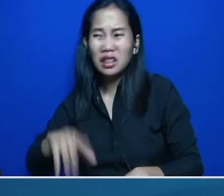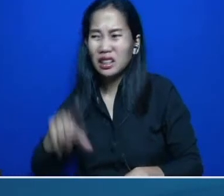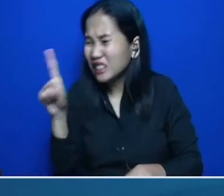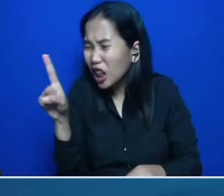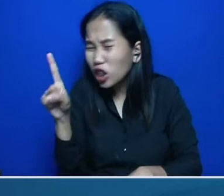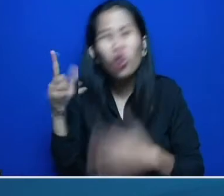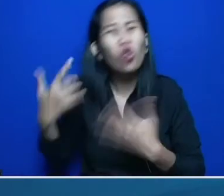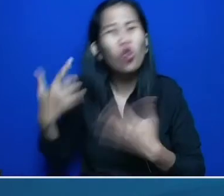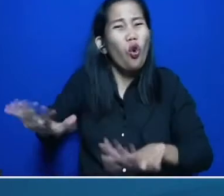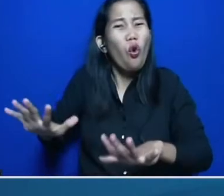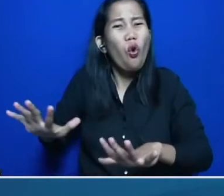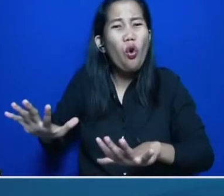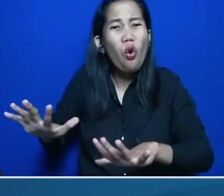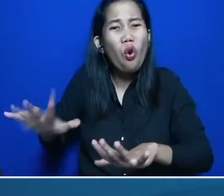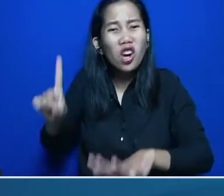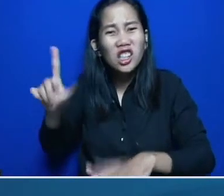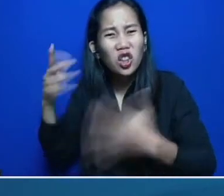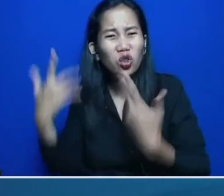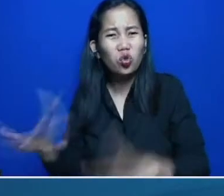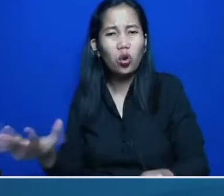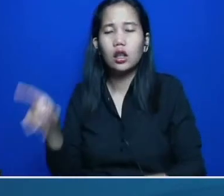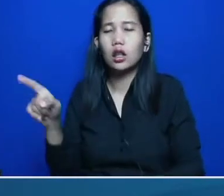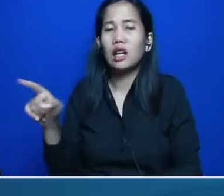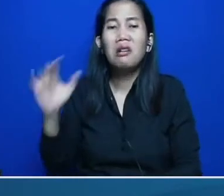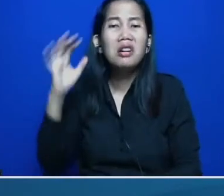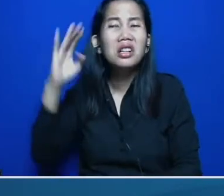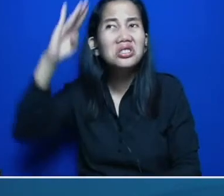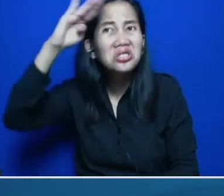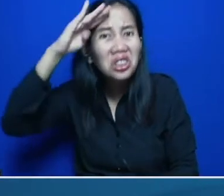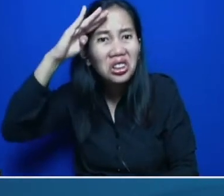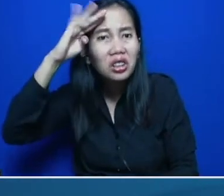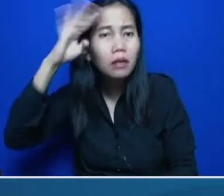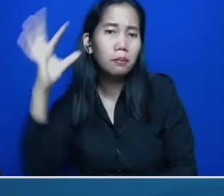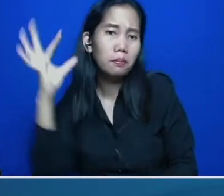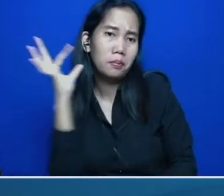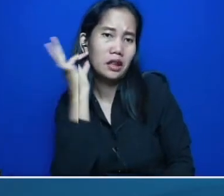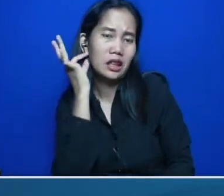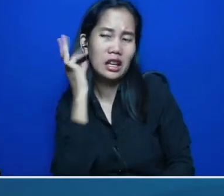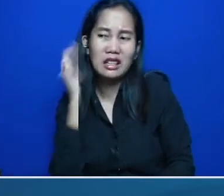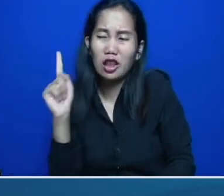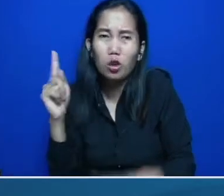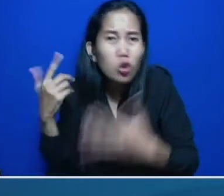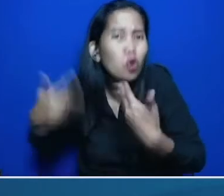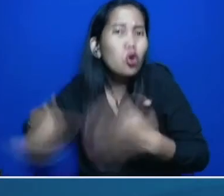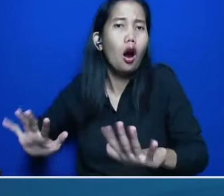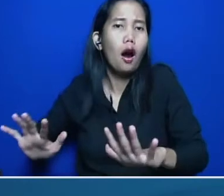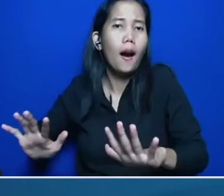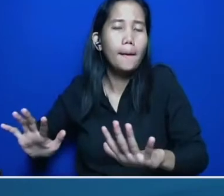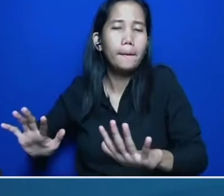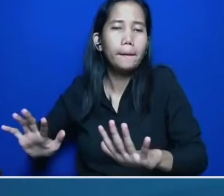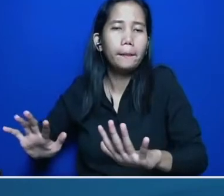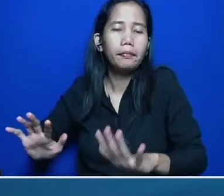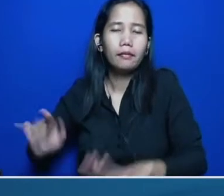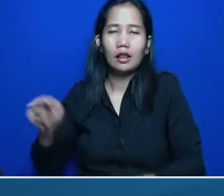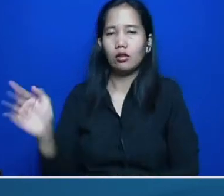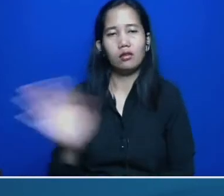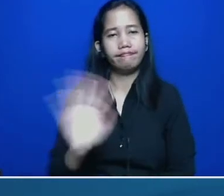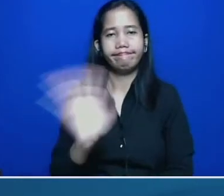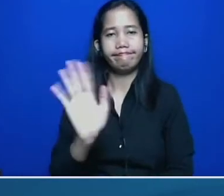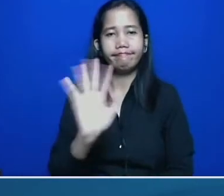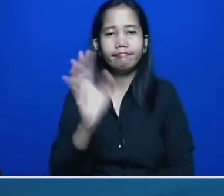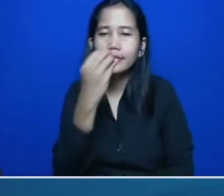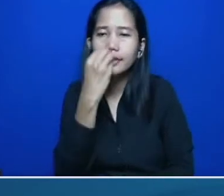tujuh pasang jantan dan betinanya Hai tetapi yang